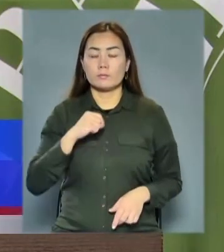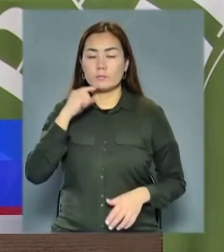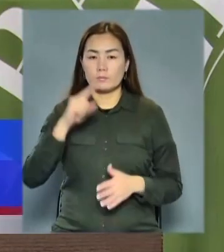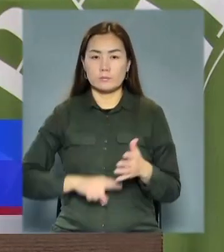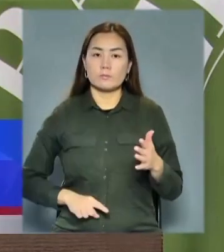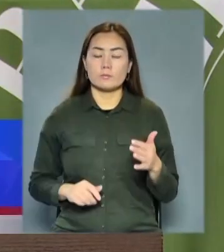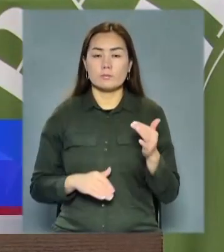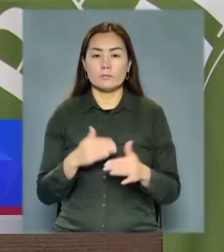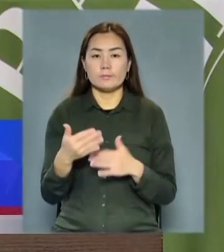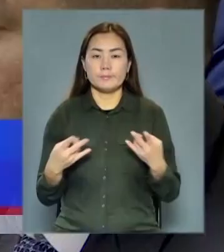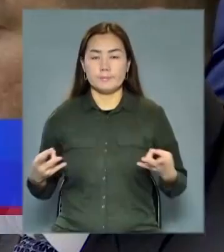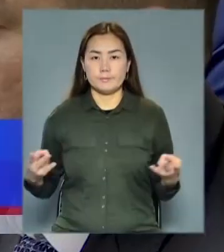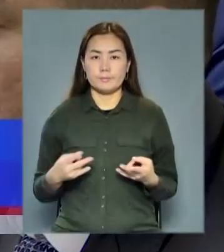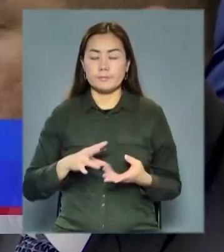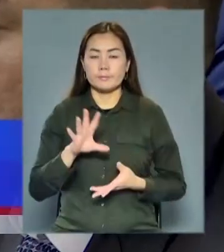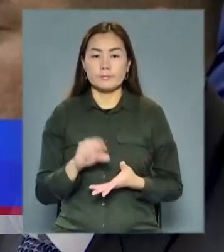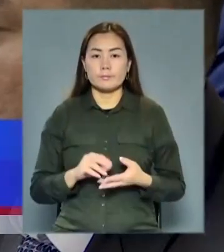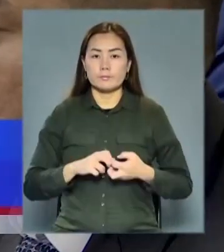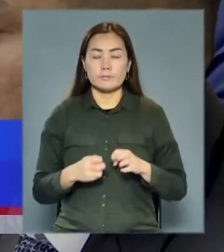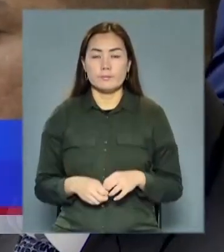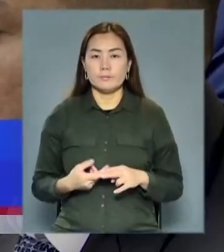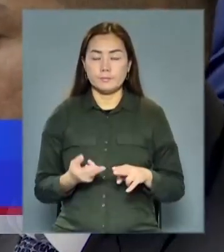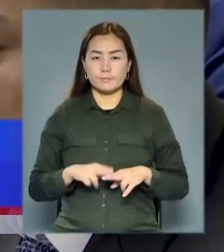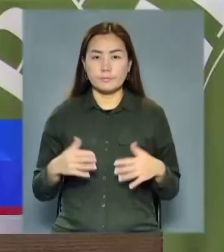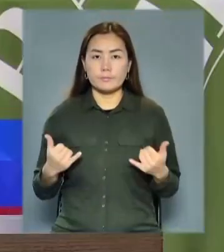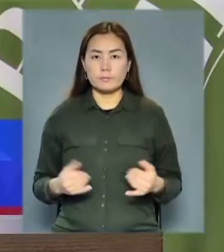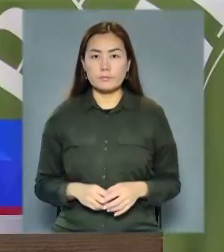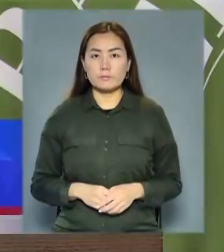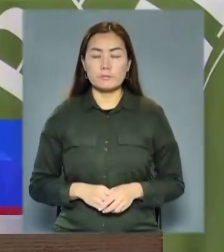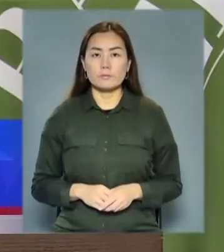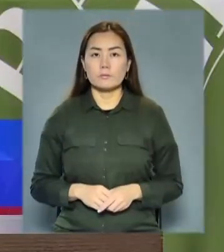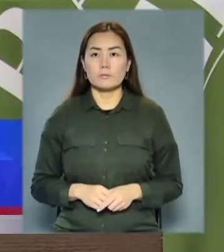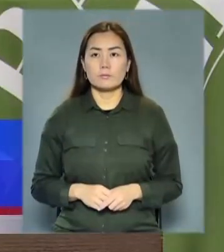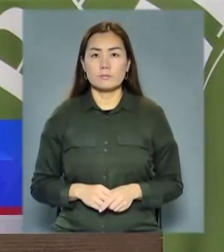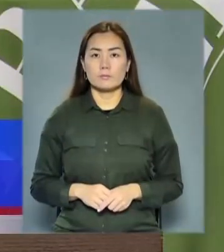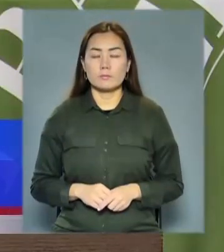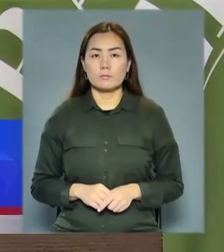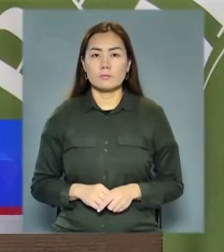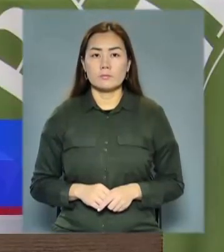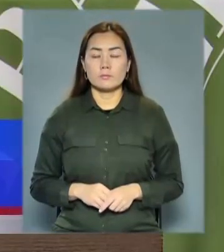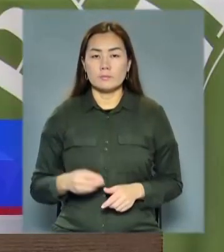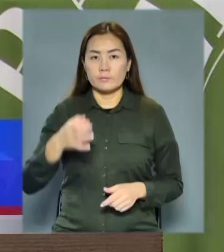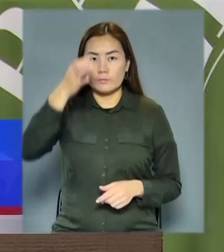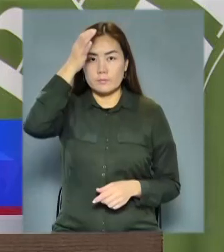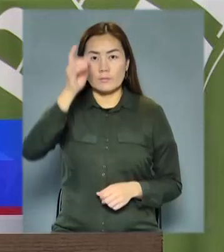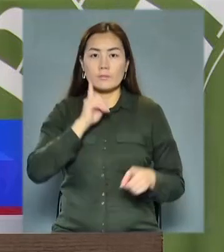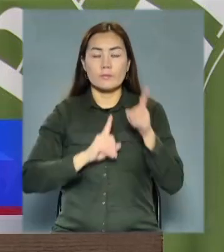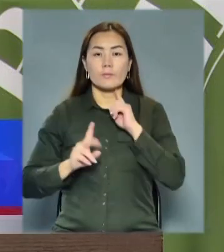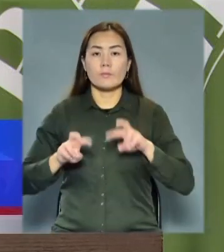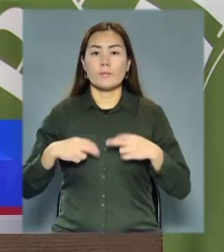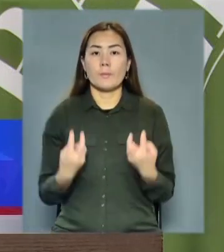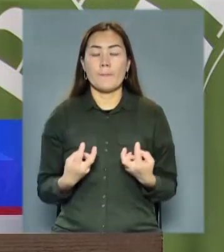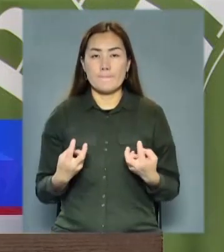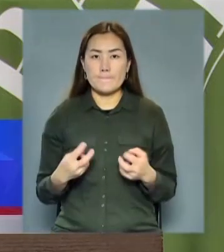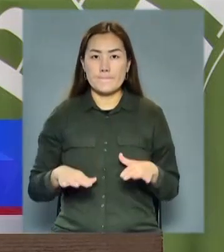сеніп алшықтыңыз барлық мәселеді. Сондықтан мына бүгінгі үлкен салтанатты ғылыми